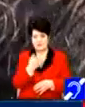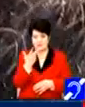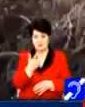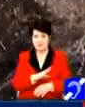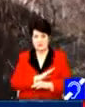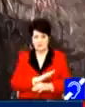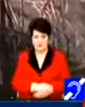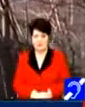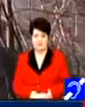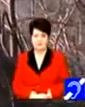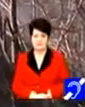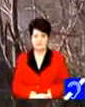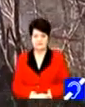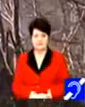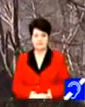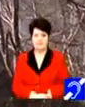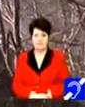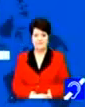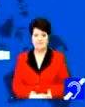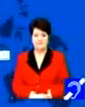și-au pierdut viața.